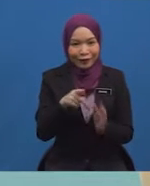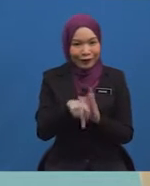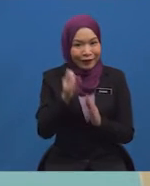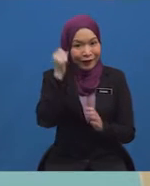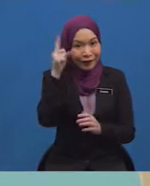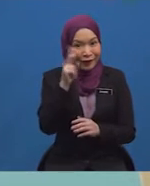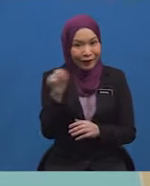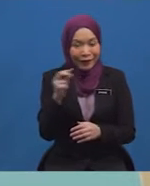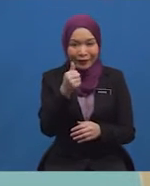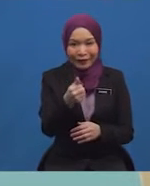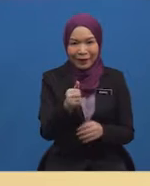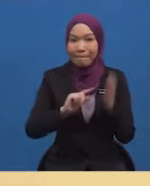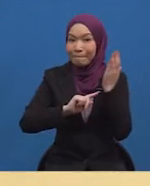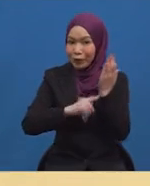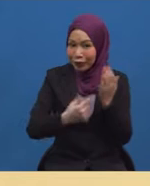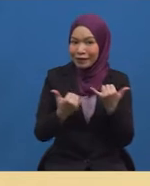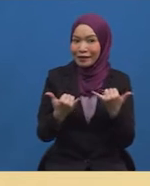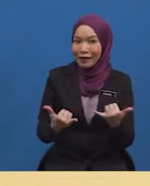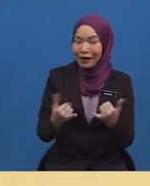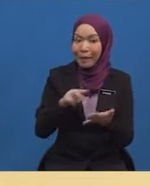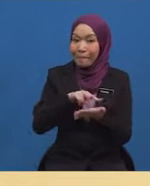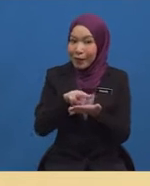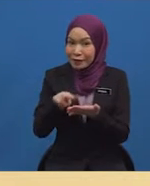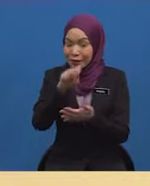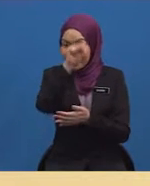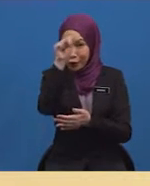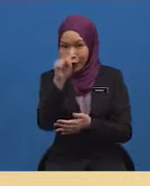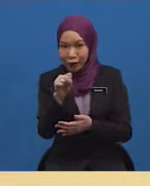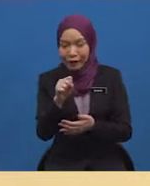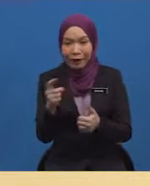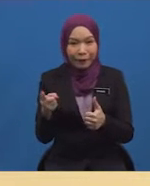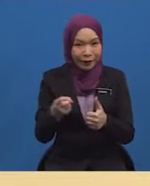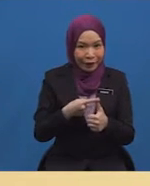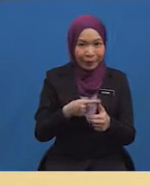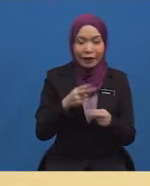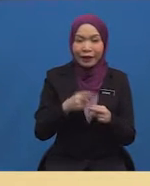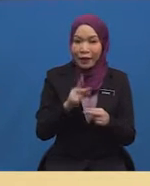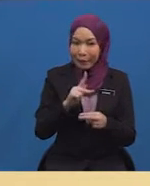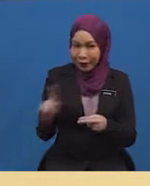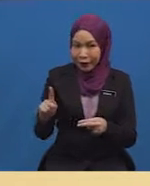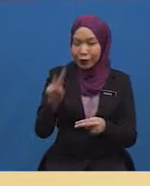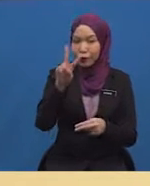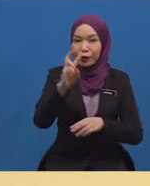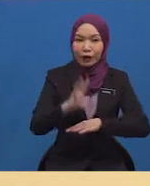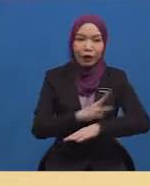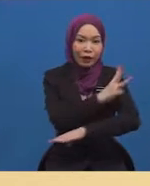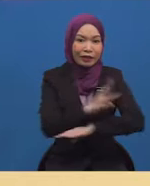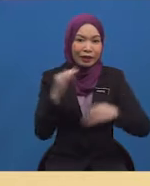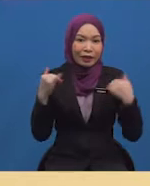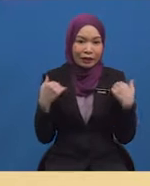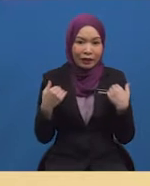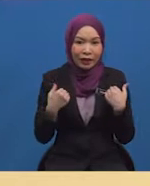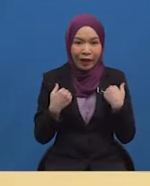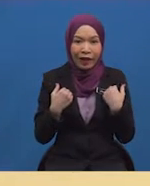Mari kita mula. Cuba baca soalan pertama. Namakan dua kawasan yang